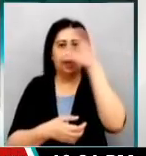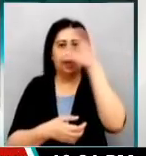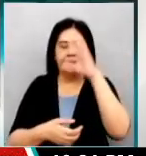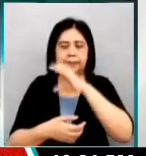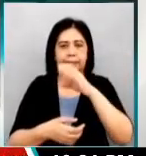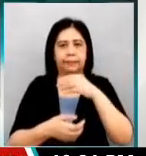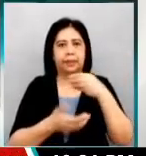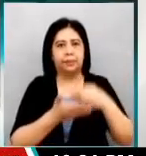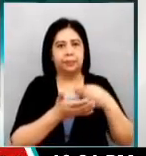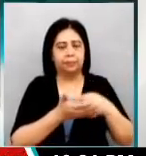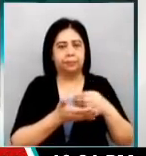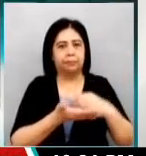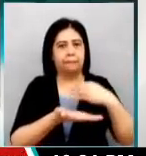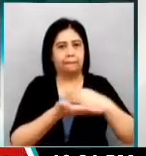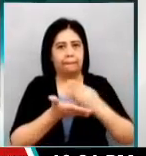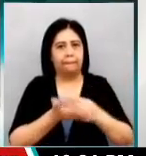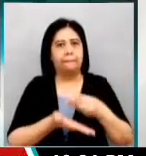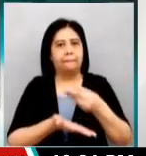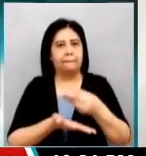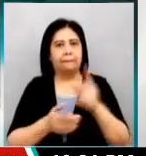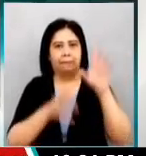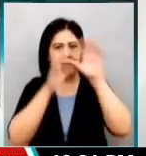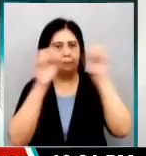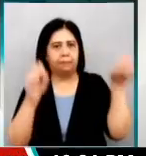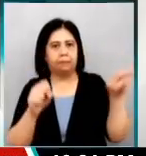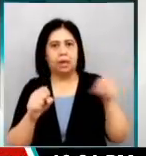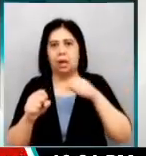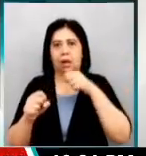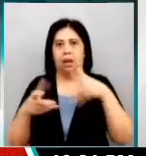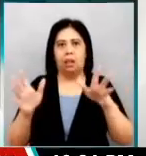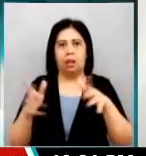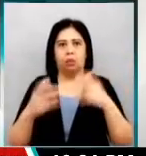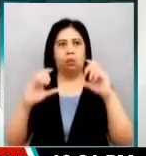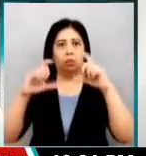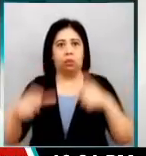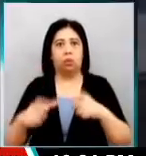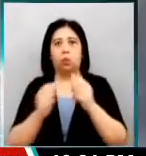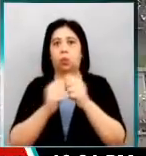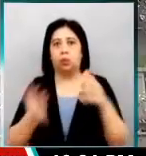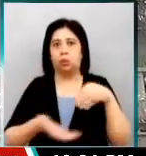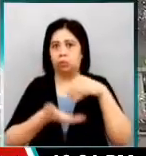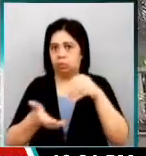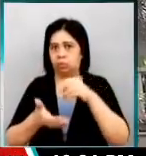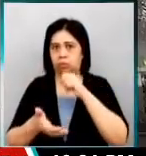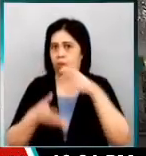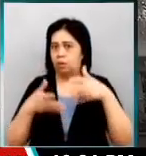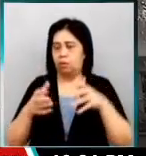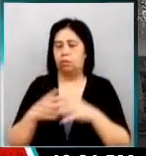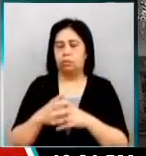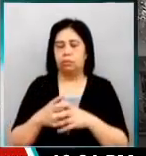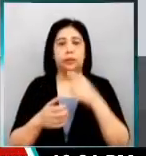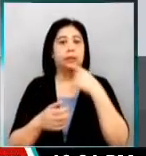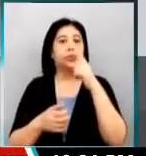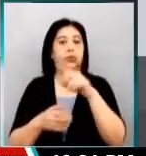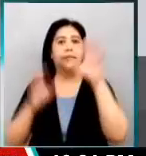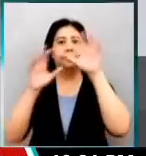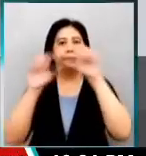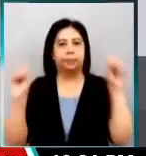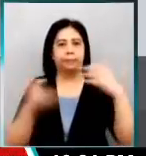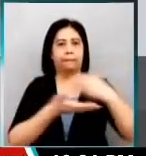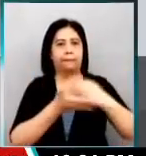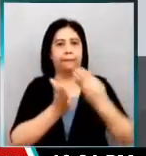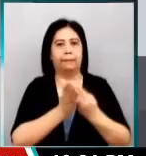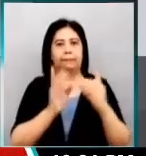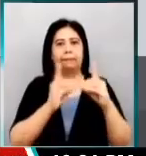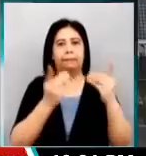dahil ang presidente hindi pumapayag na mag-ECQ na walang ayuda sa mga mamamayan. Inutusan na raw ng Pangulo ang Budget Department na maghanap ng